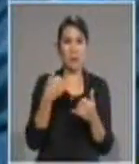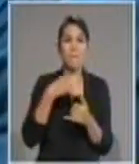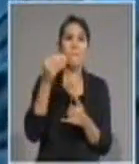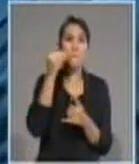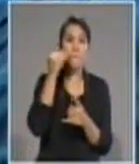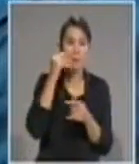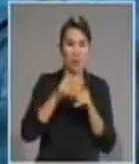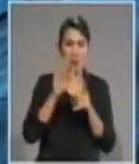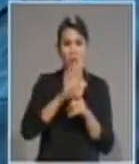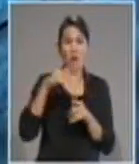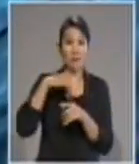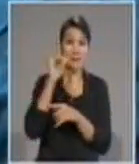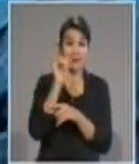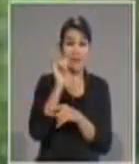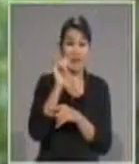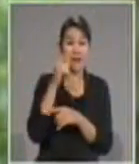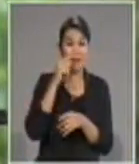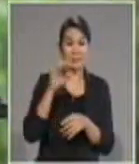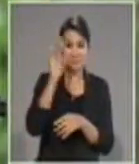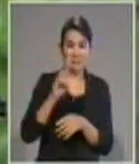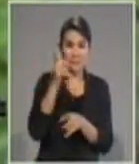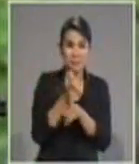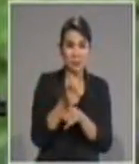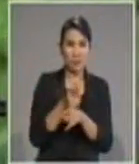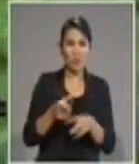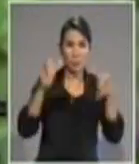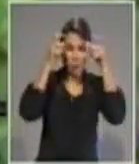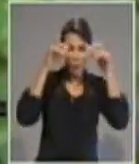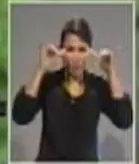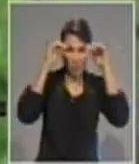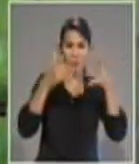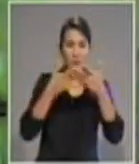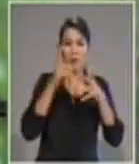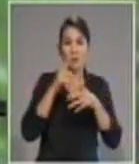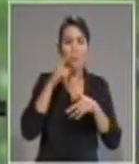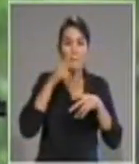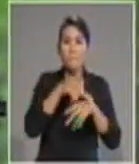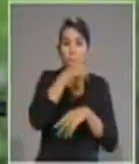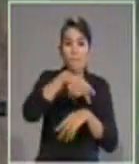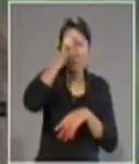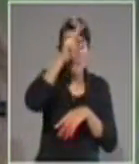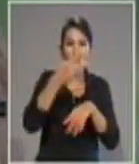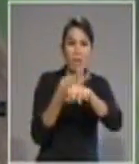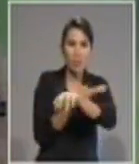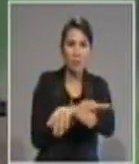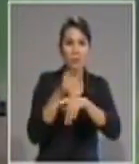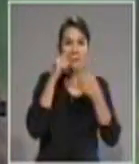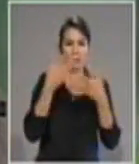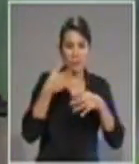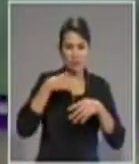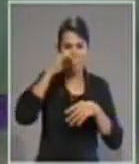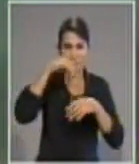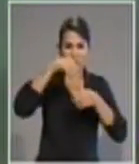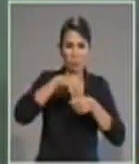ำบลทาสาบอำเภอเมืองยะลาสัตว์เลี้ยงประเภทโคกระบือแพะแกะถูกน้ำท่วมขังเป็นเวลานานเริ่มติดเชื้อป่วยเป็นโรค